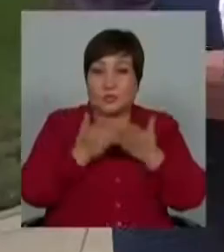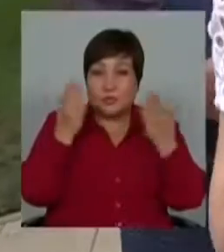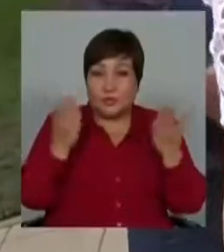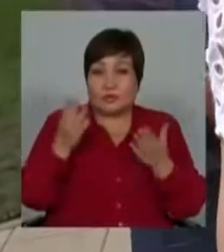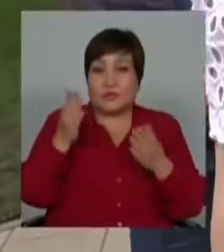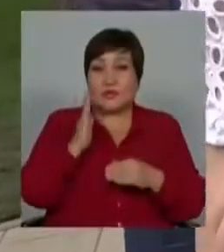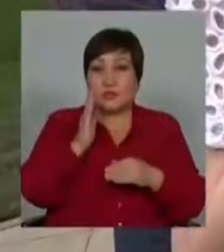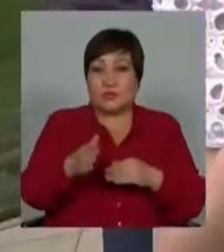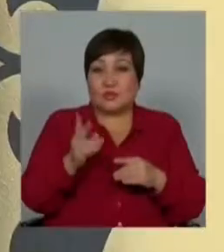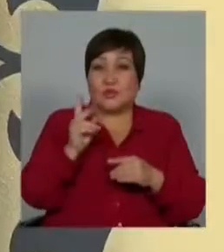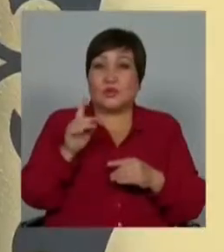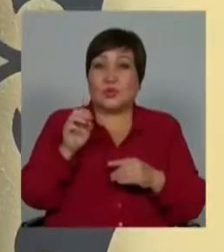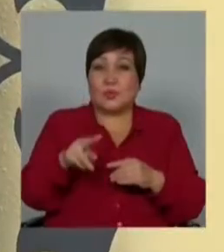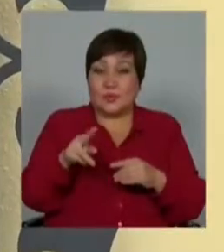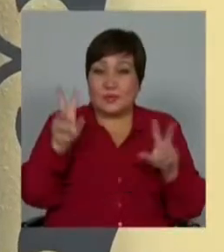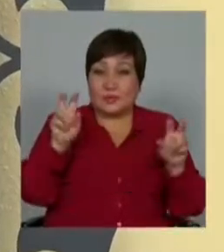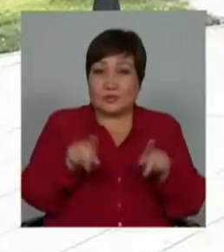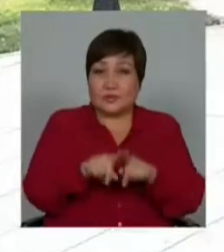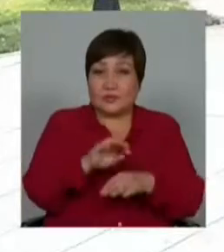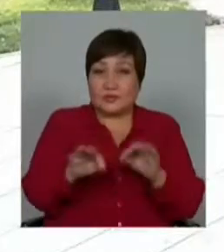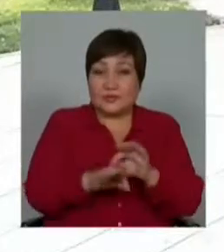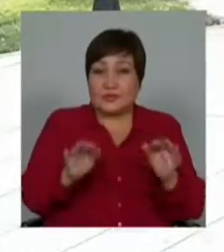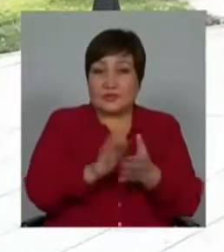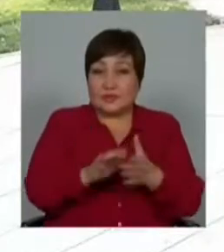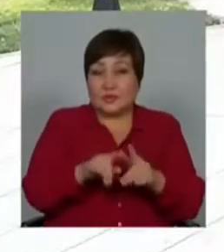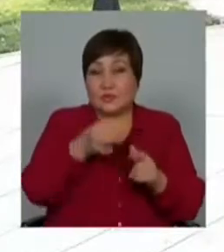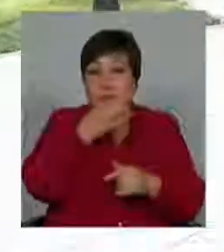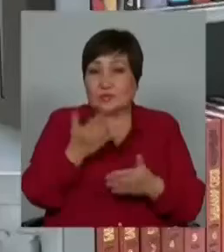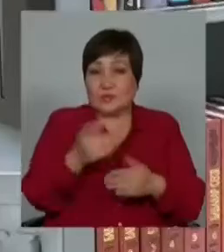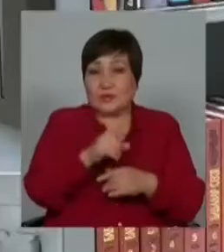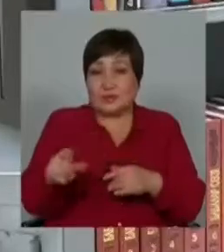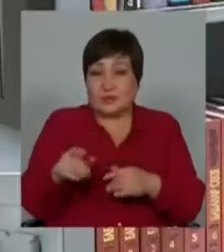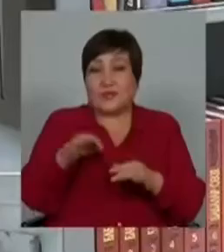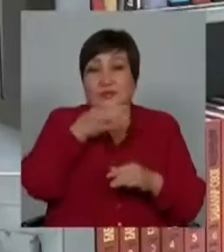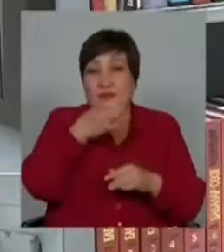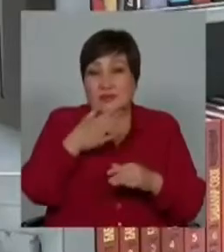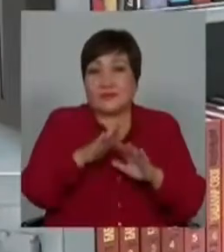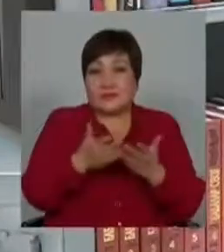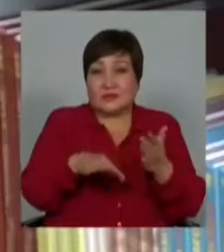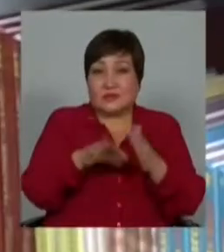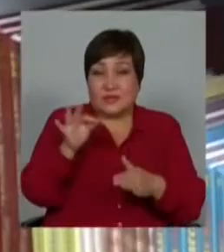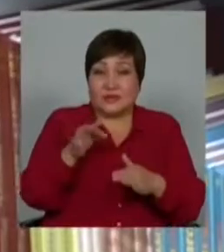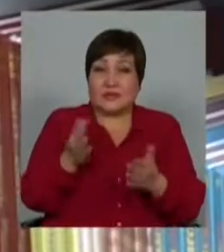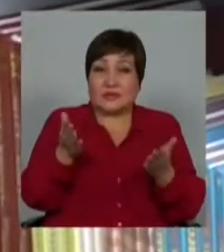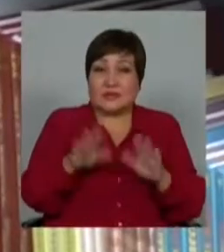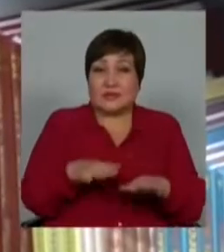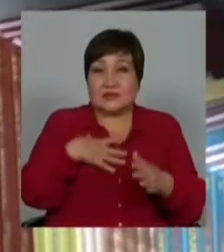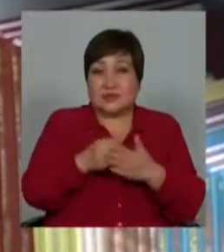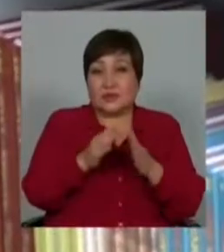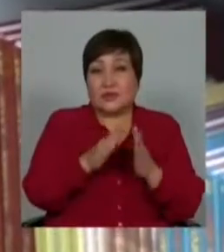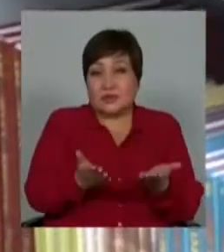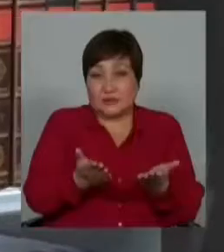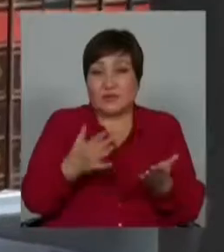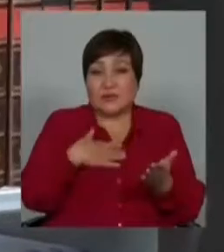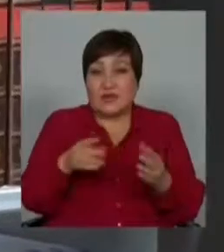буккроссинг жобасы таныстырылды. Мұнда кез келген адам ұнаған оқулығын алып оқып, орнына өз кітабын қалдыра алады. Ауданда осы сияқты тағы